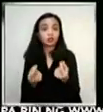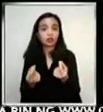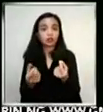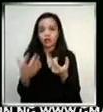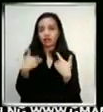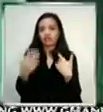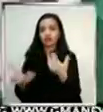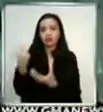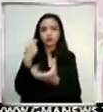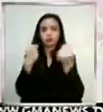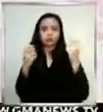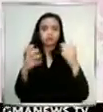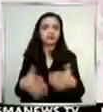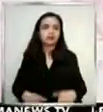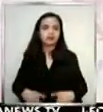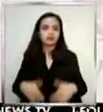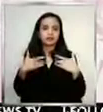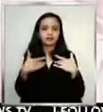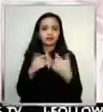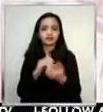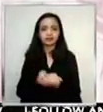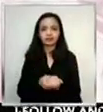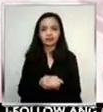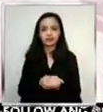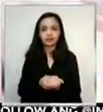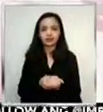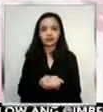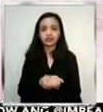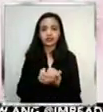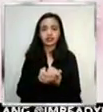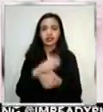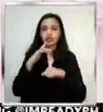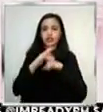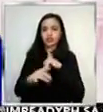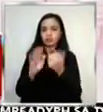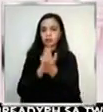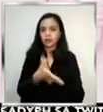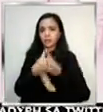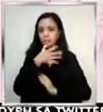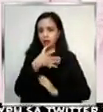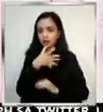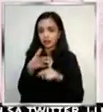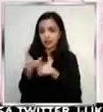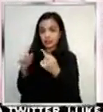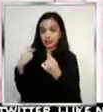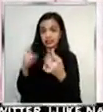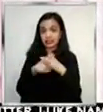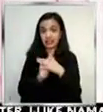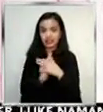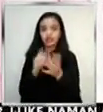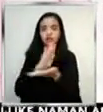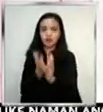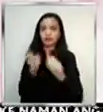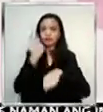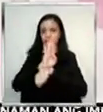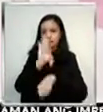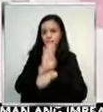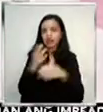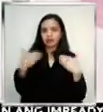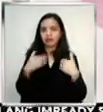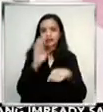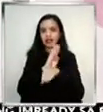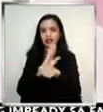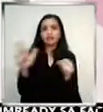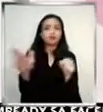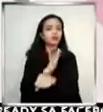kani-kanilang panibagong buhay. Maagang naging ina si Vanna at mula noon, naging negosyante siya at isang